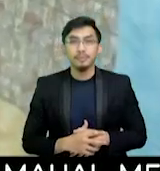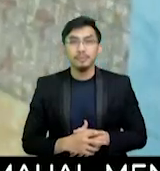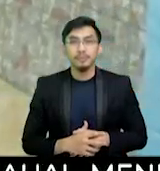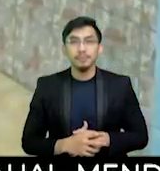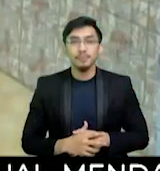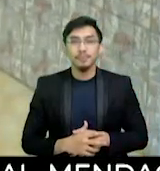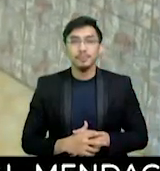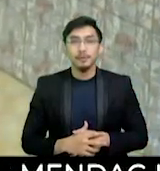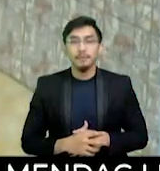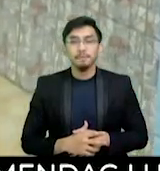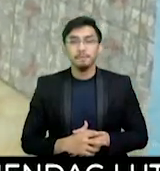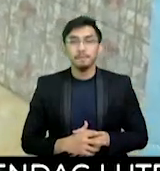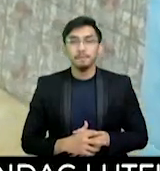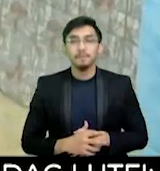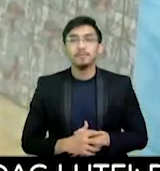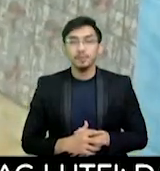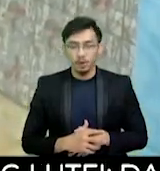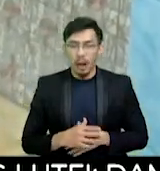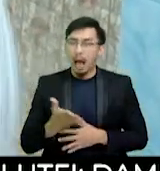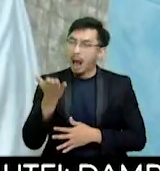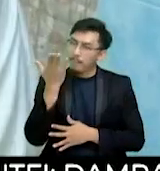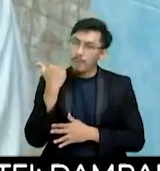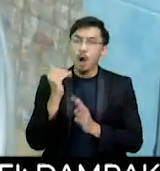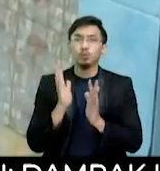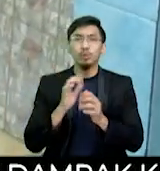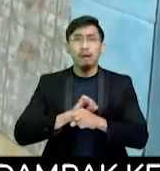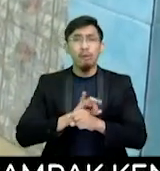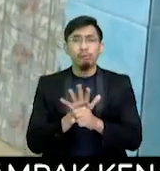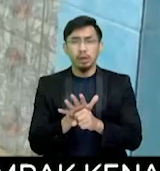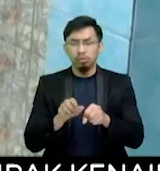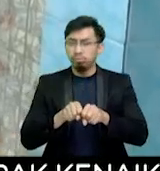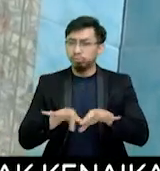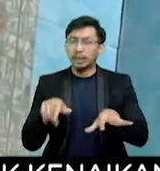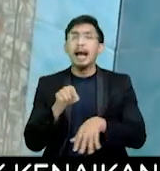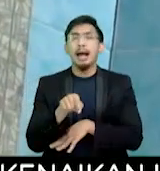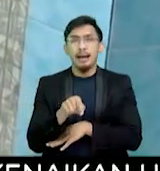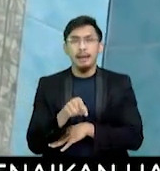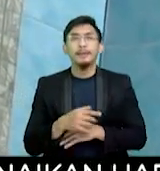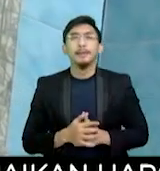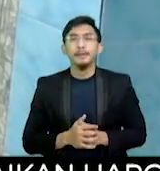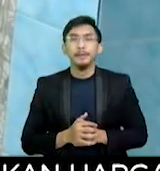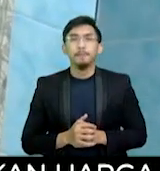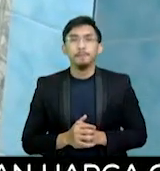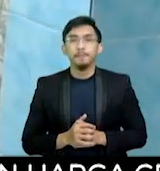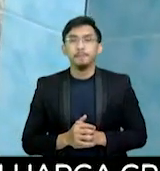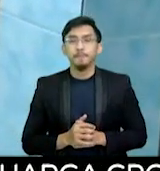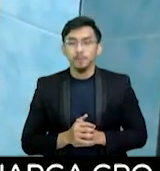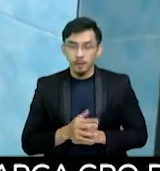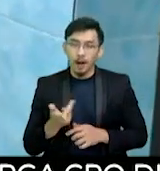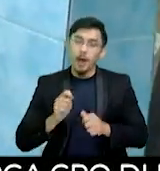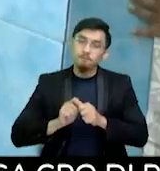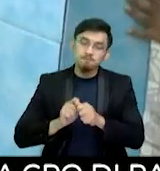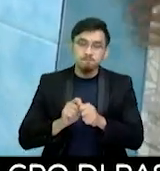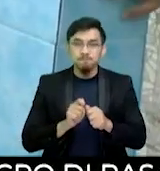Mbak? Sudah lama, tahun kemarin sih pas corona. Pas corona, pas mulai corona itu? Efek corona, jadi kayak gini. Kenapa memilih berkostum